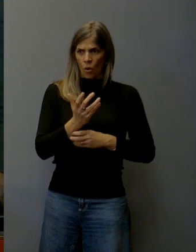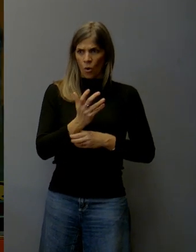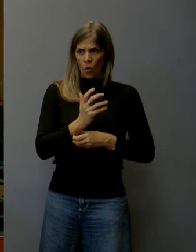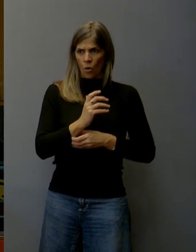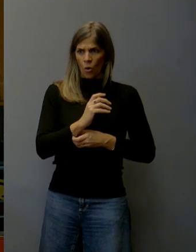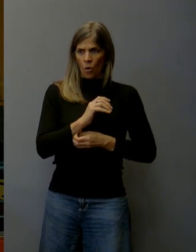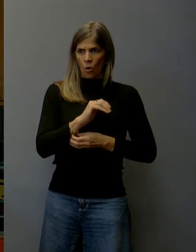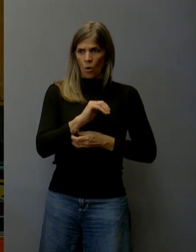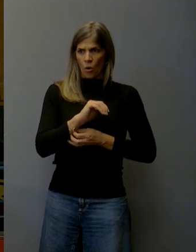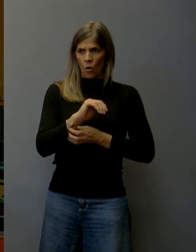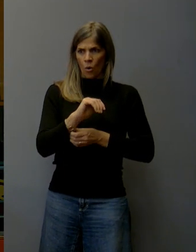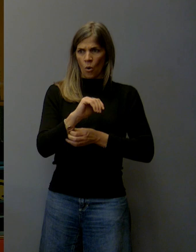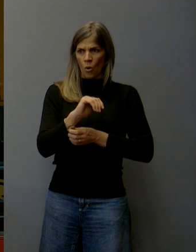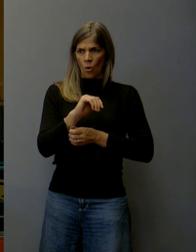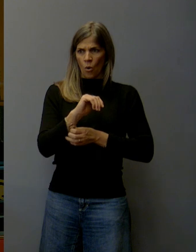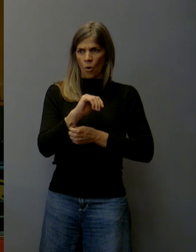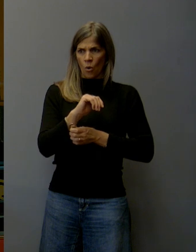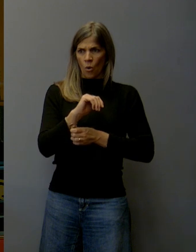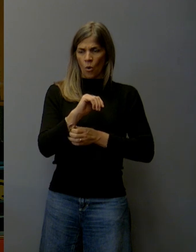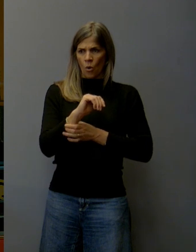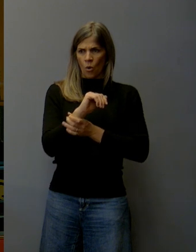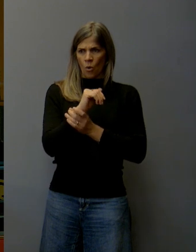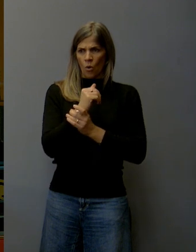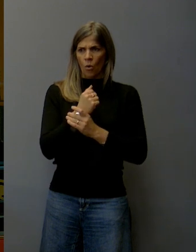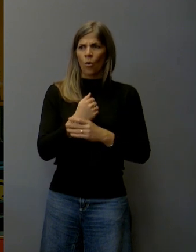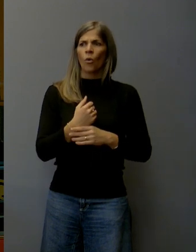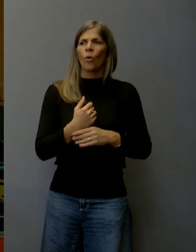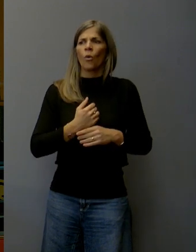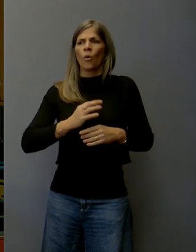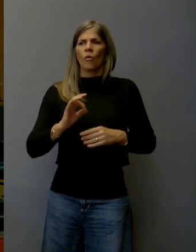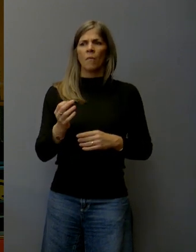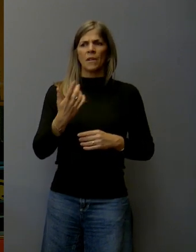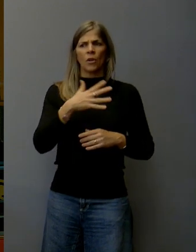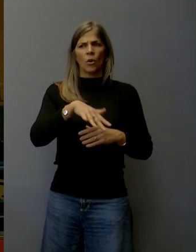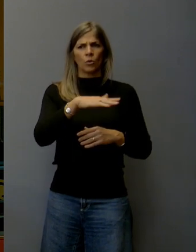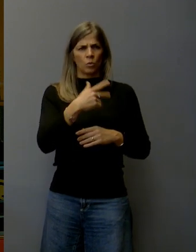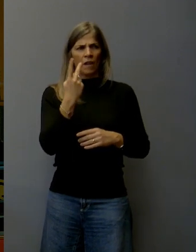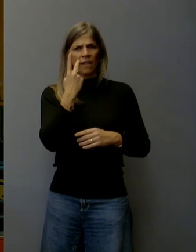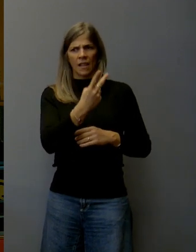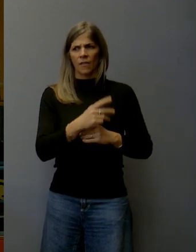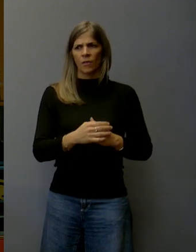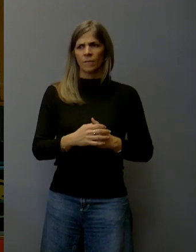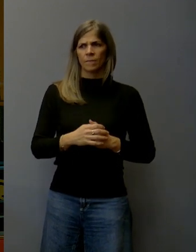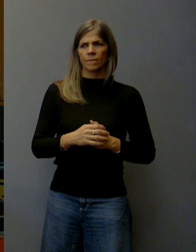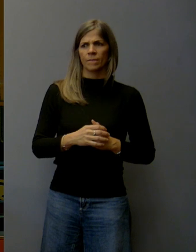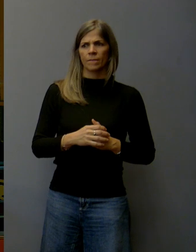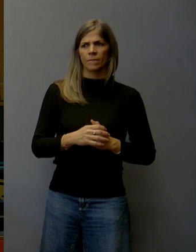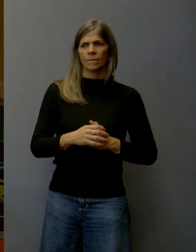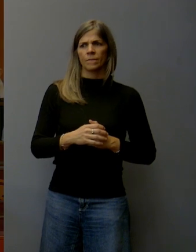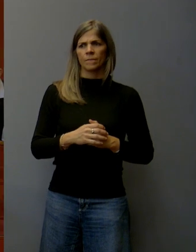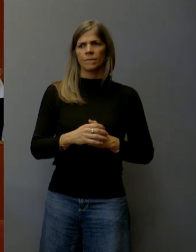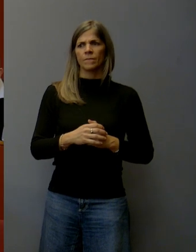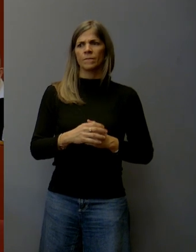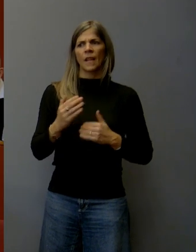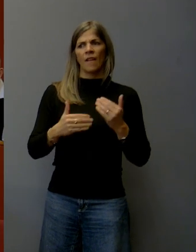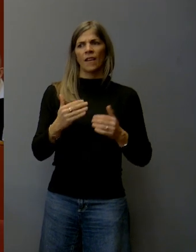no no no no no Comunque comunque va bene ma erano tutti lì io di quali vedevo In ogni caso prego proceda